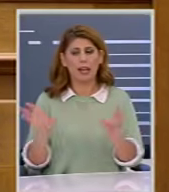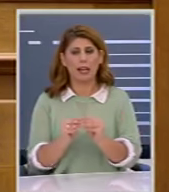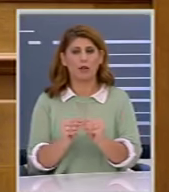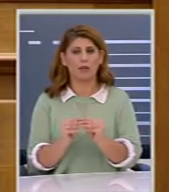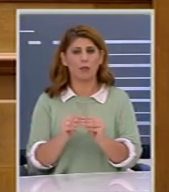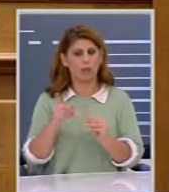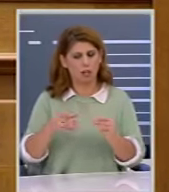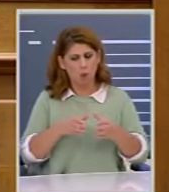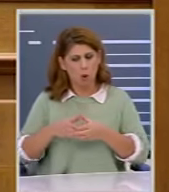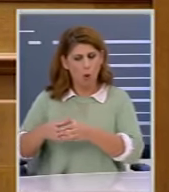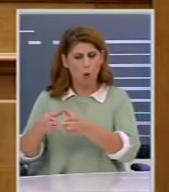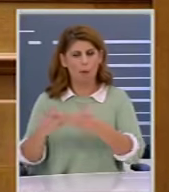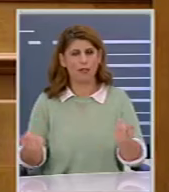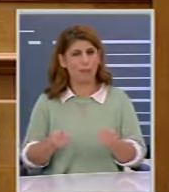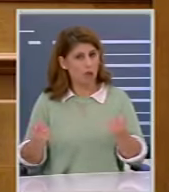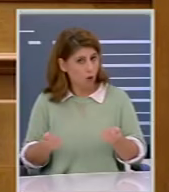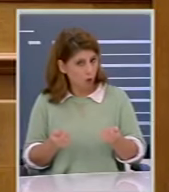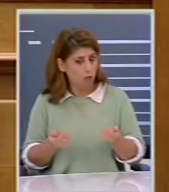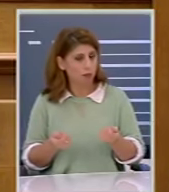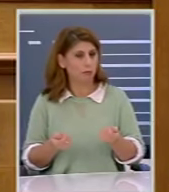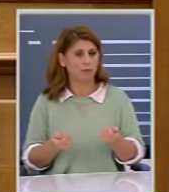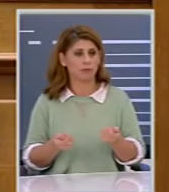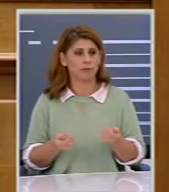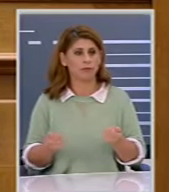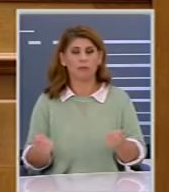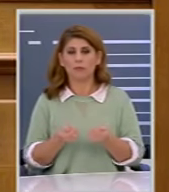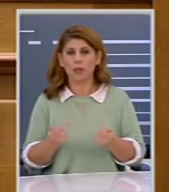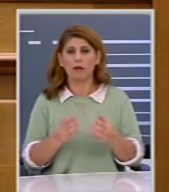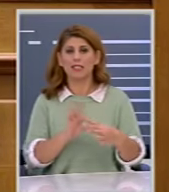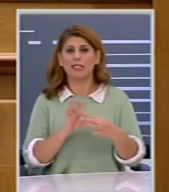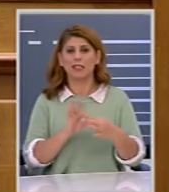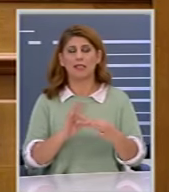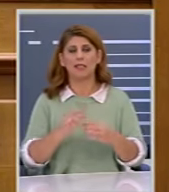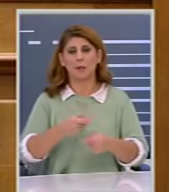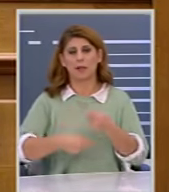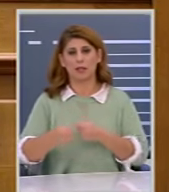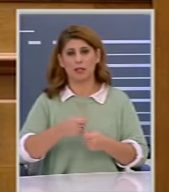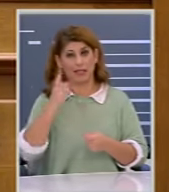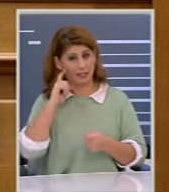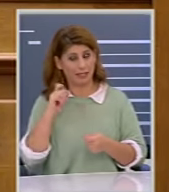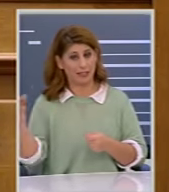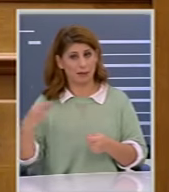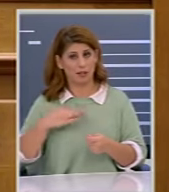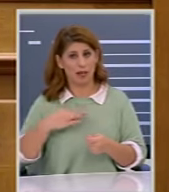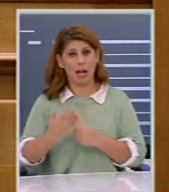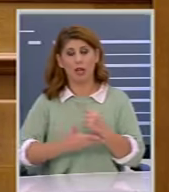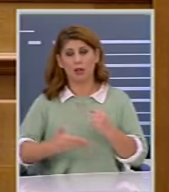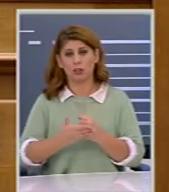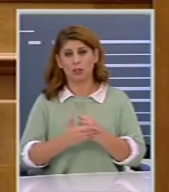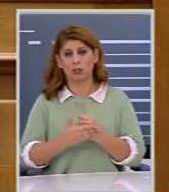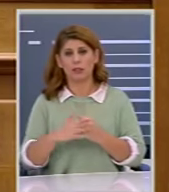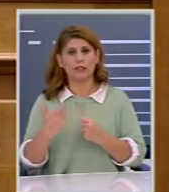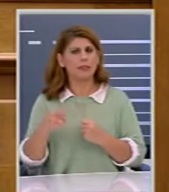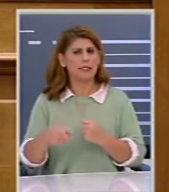Να κάνουμε ομάδες παραγωγών, να κάνουμε συνεταιριστικές επιχειρήσεις. Ξέρετε τι μας λένε οι αγρότες και οι αγρότες, γιατί αυτοί